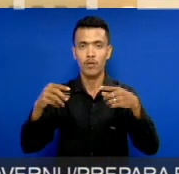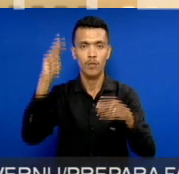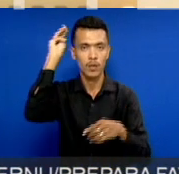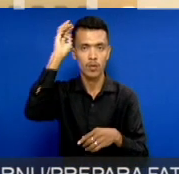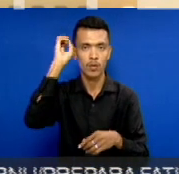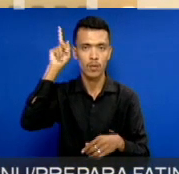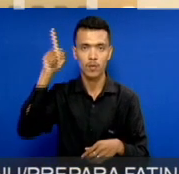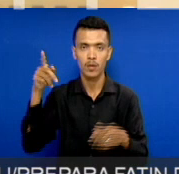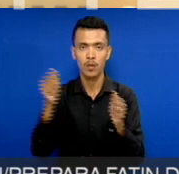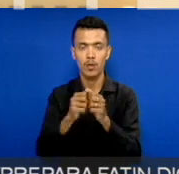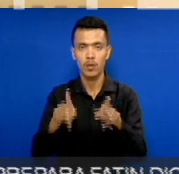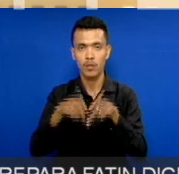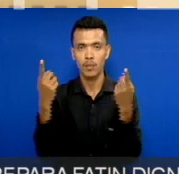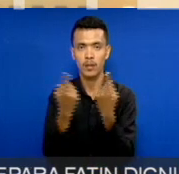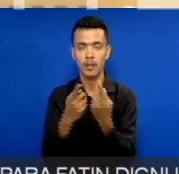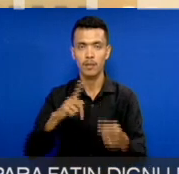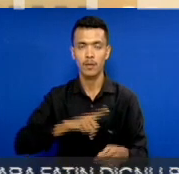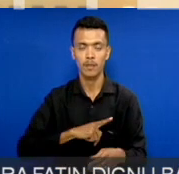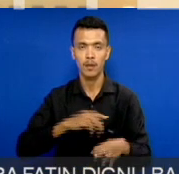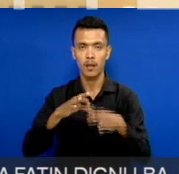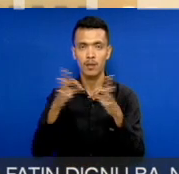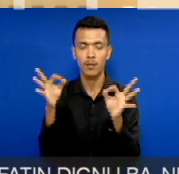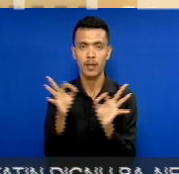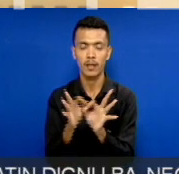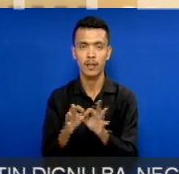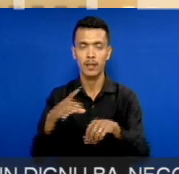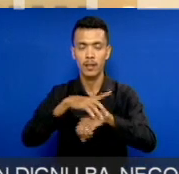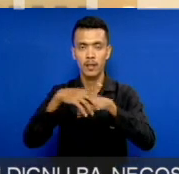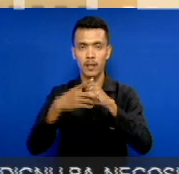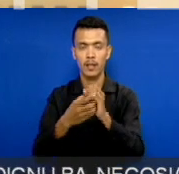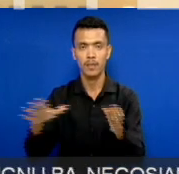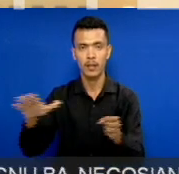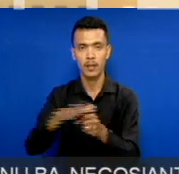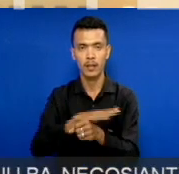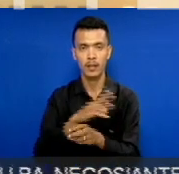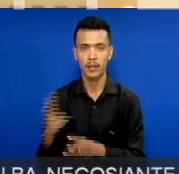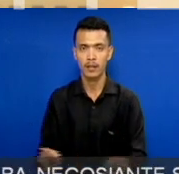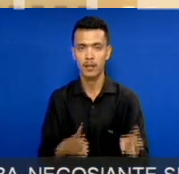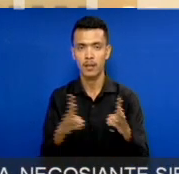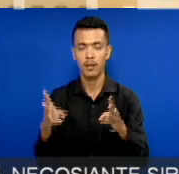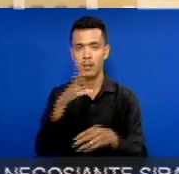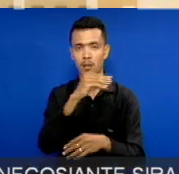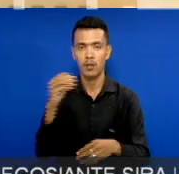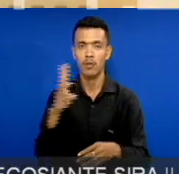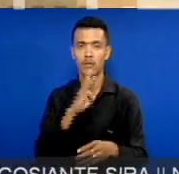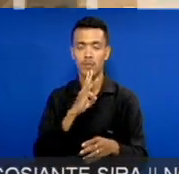publică, o companie privadă, atâbel normaliză, rainul mostahul nebetaca e strada no paleta.